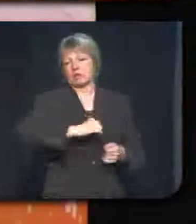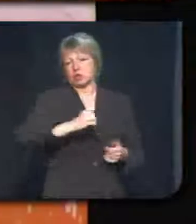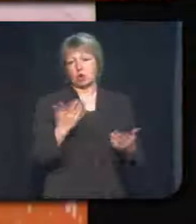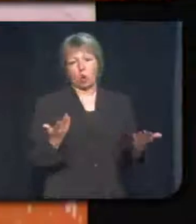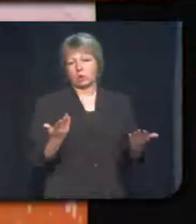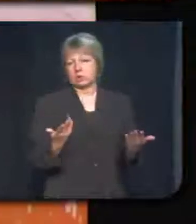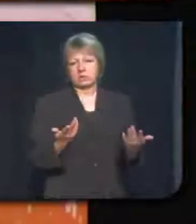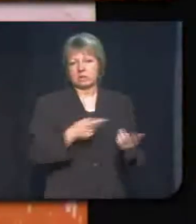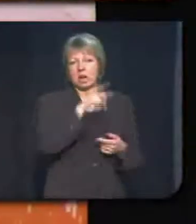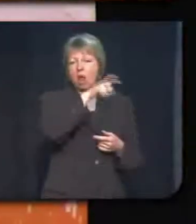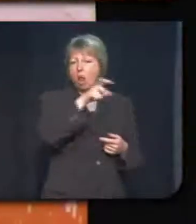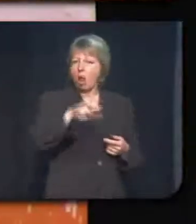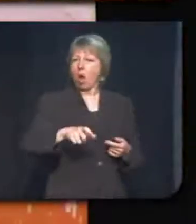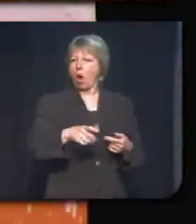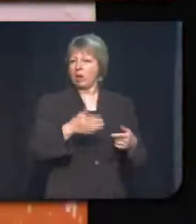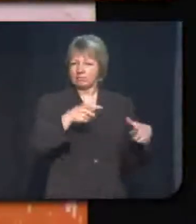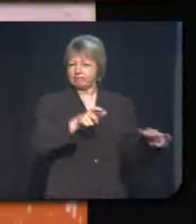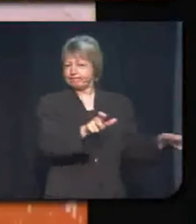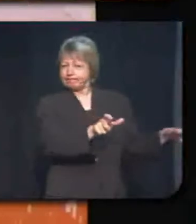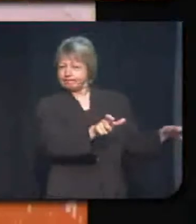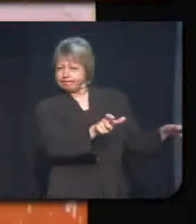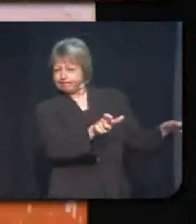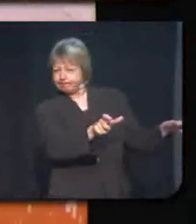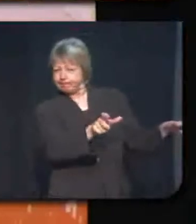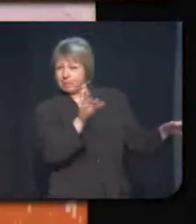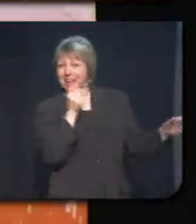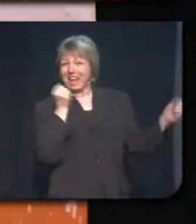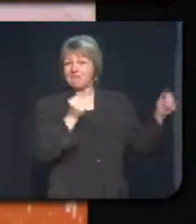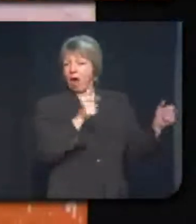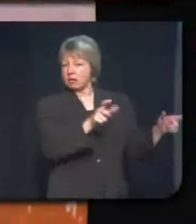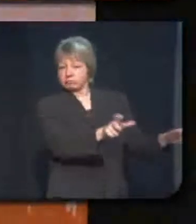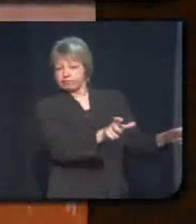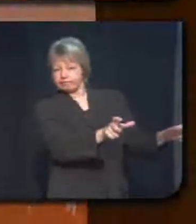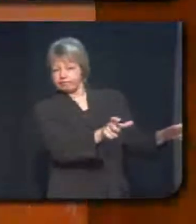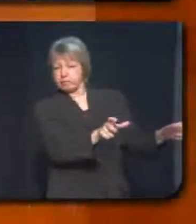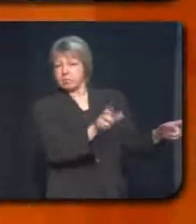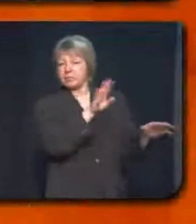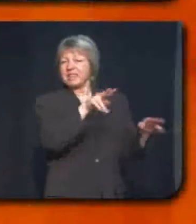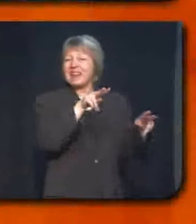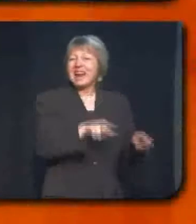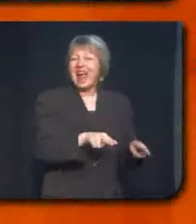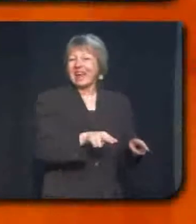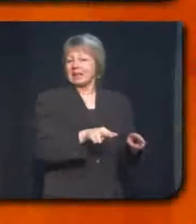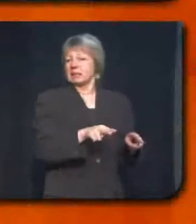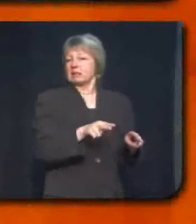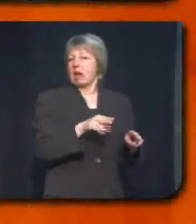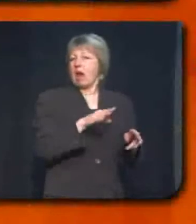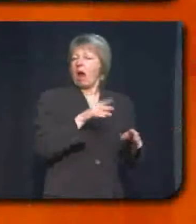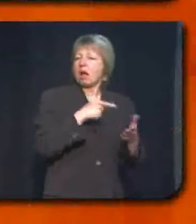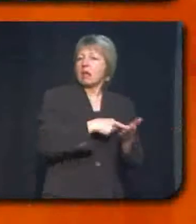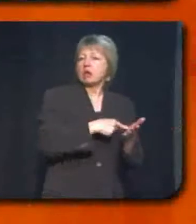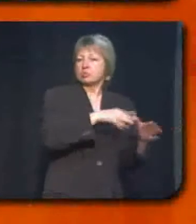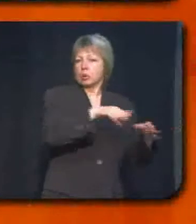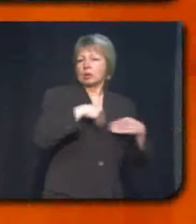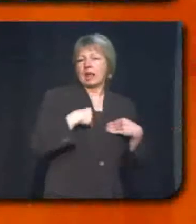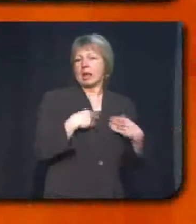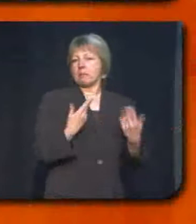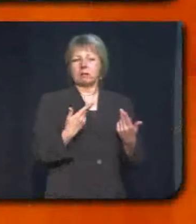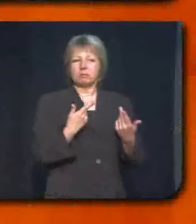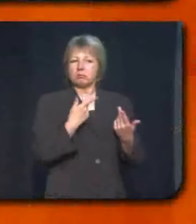werden mit Gewalt daran gehindert überhaupt ihr Recht in Anspruch zu nehmen einen Antrag überhaupt erst stellen zu können